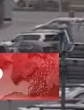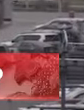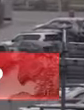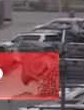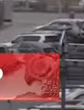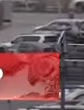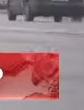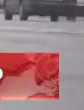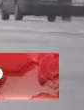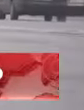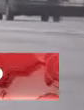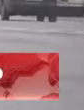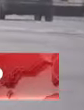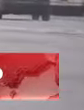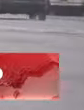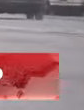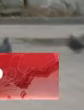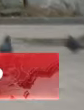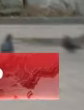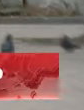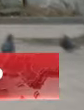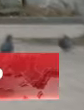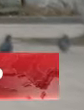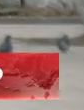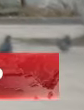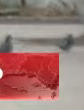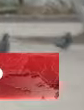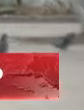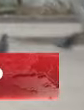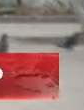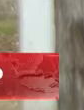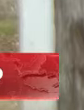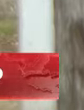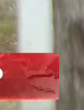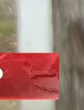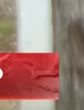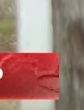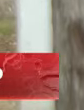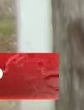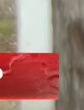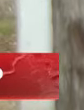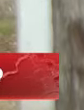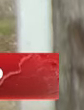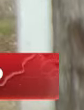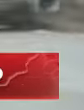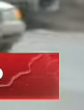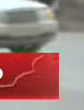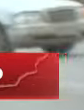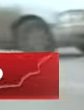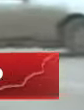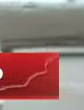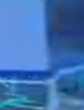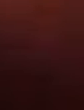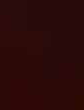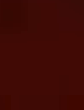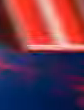Жемқорлық туралы хабарлағандарға сияқы беріледі. Осыған дейін 57 азамат 15 миллион теңге алған. Қылмысты әшкерлеуге әсіресе батыс қазақстандықтар